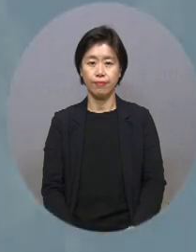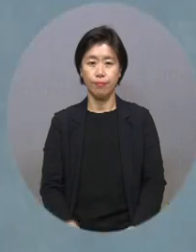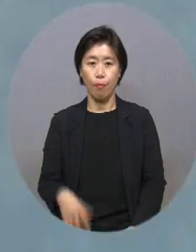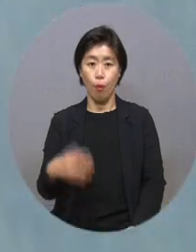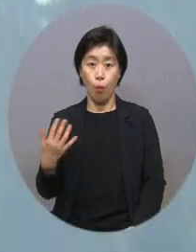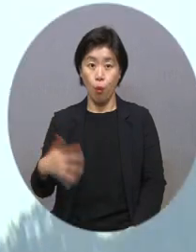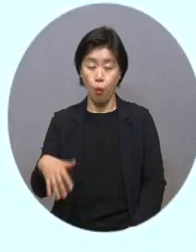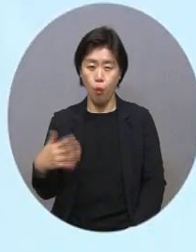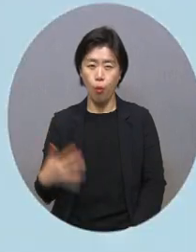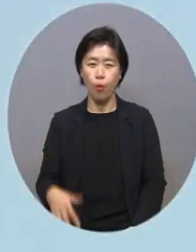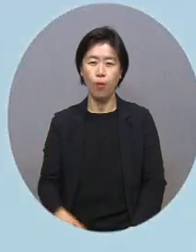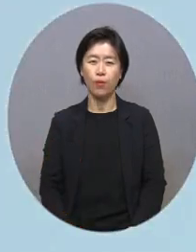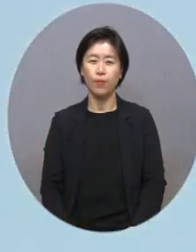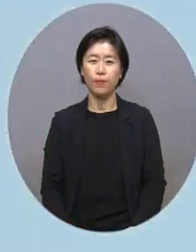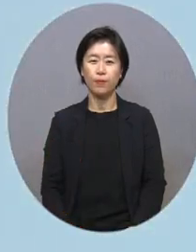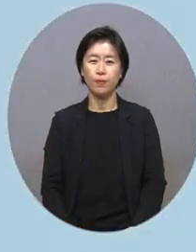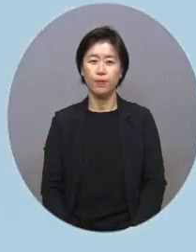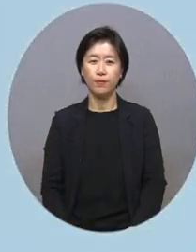우와!